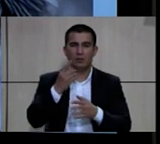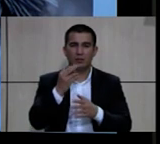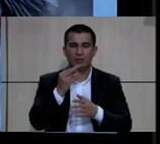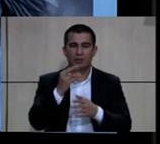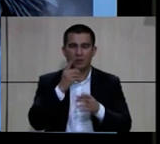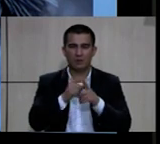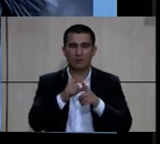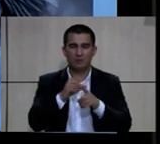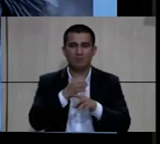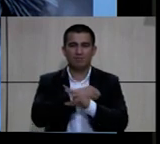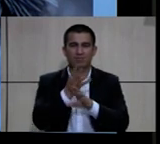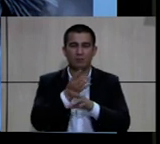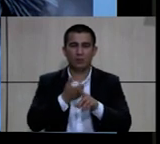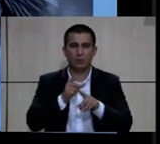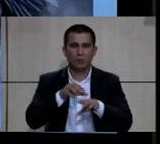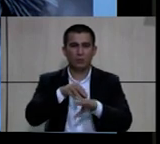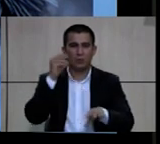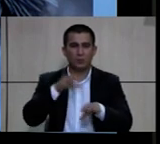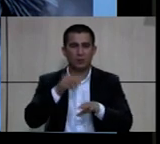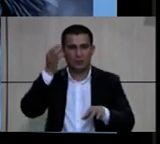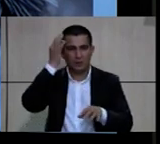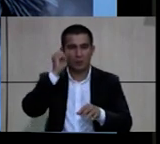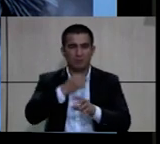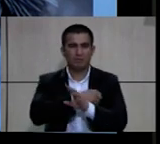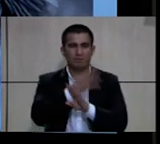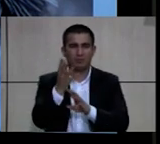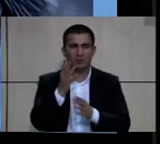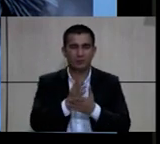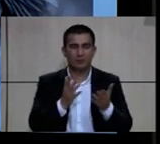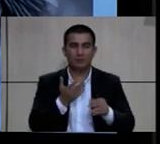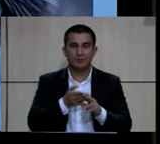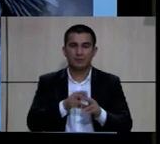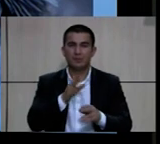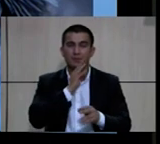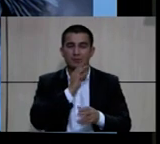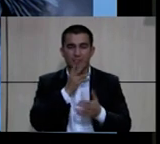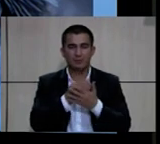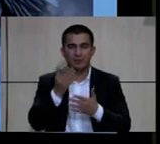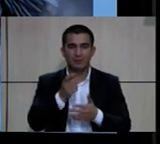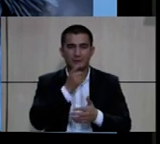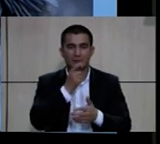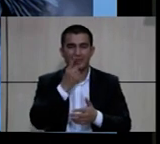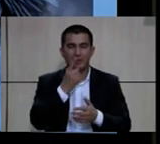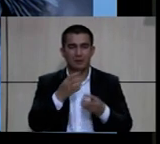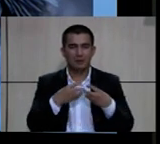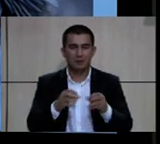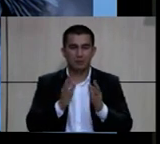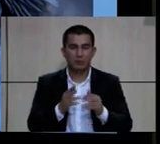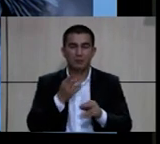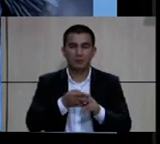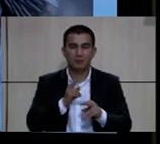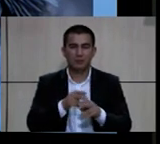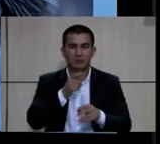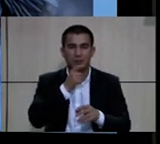Tanasini uzun qillar bilan qoplangan. Urg'ochisi bitta tuxum qo'yib,